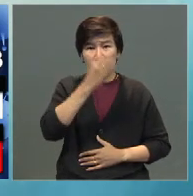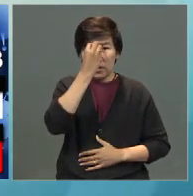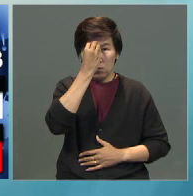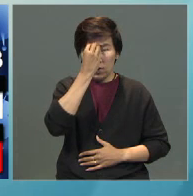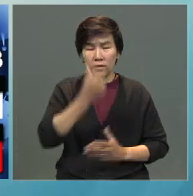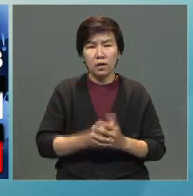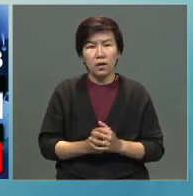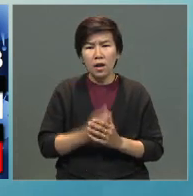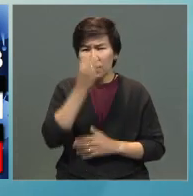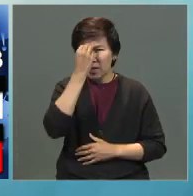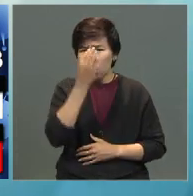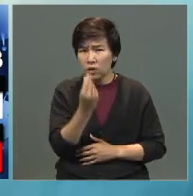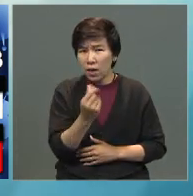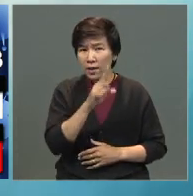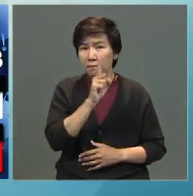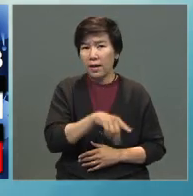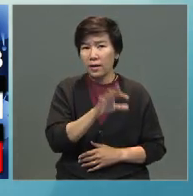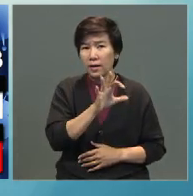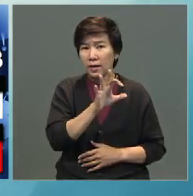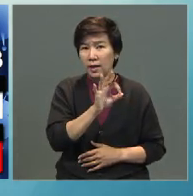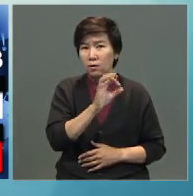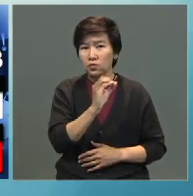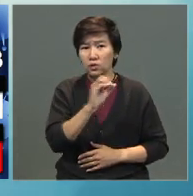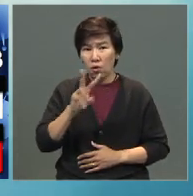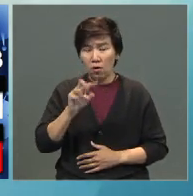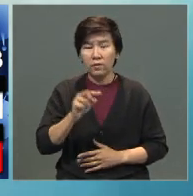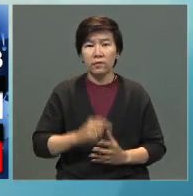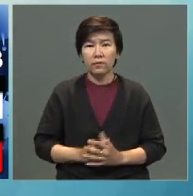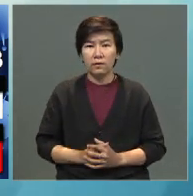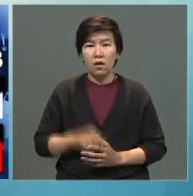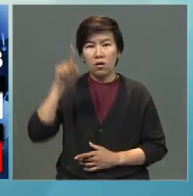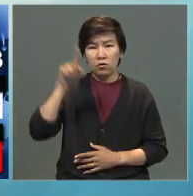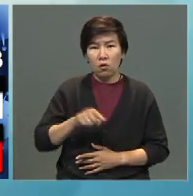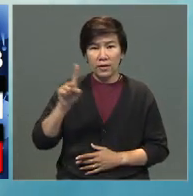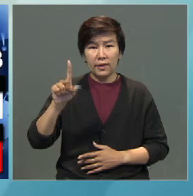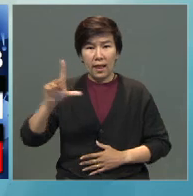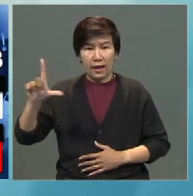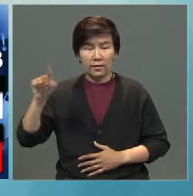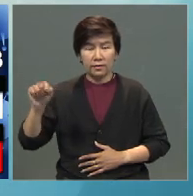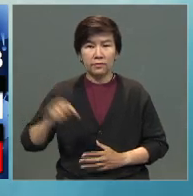แต่ของเรายังเหนือกว่าเวียดนามซึ่งก็ได้รับคำชมว่ามีการตรวจได้ค่อนข้างดีเหนือกว่าญี่ปุ่นนะครับซึ่งมากญี่ปุ่นประมาณ1902นะครับอะรายต่อ 1